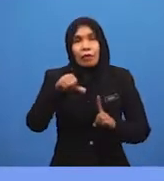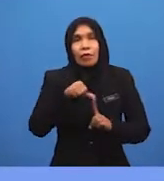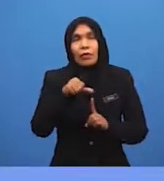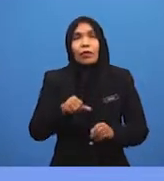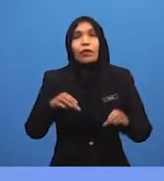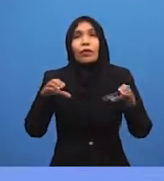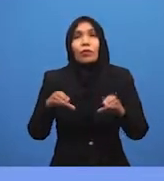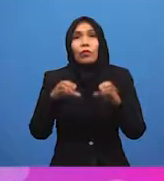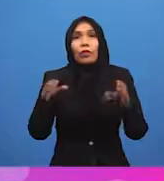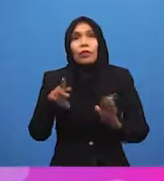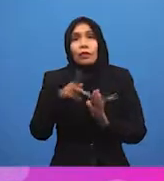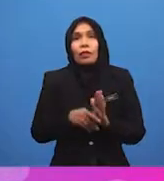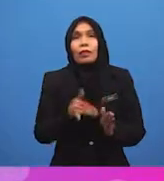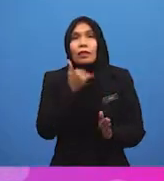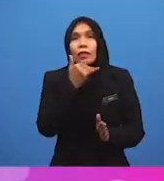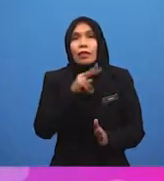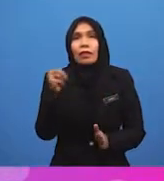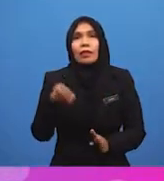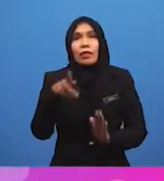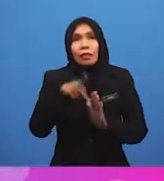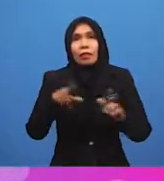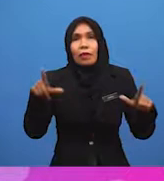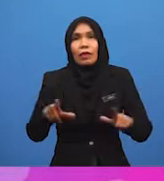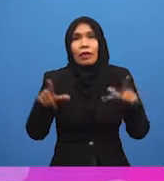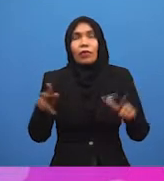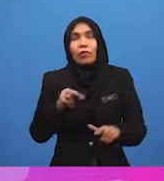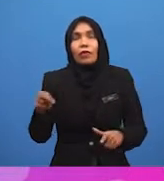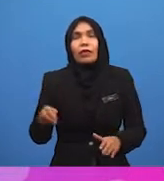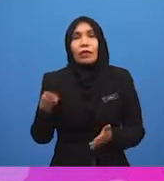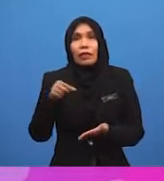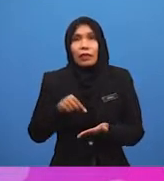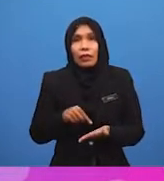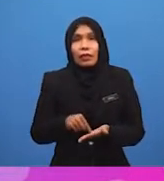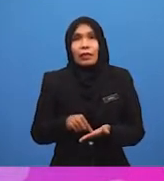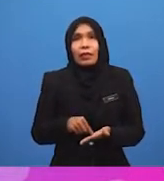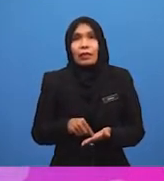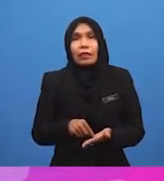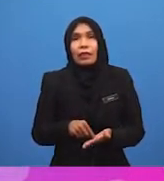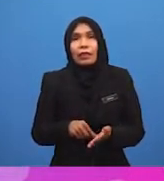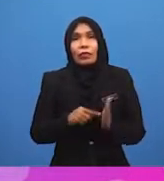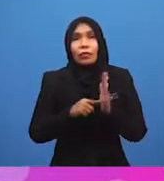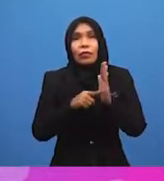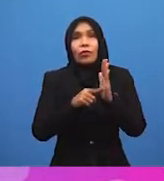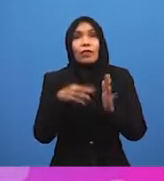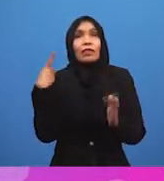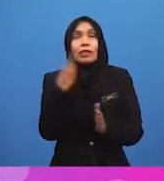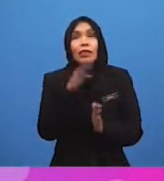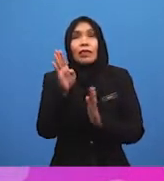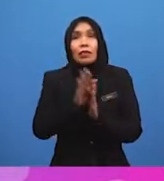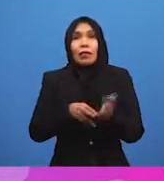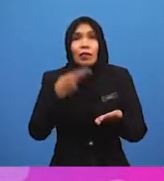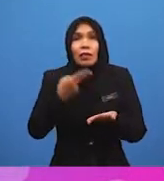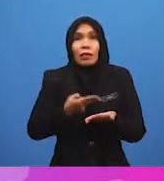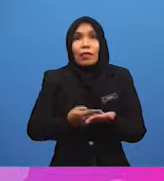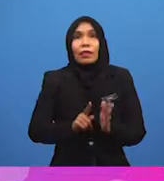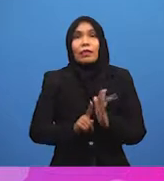kesalahan. Perlakuan ini mencerminkan kita berhemat tinggi terhadap warga sekolah.